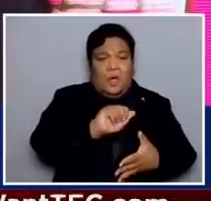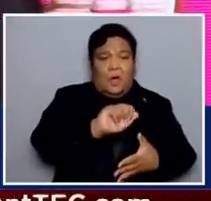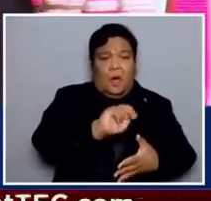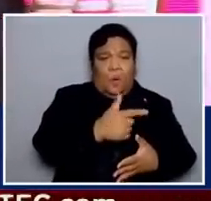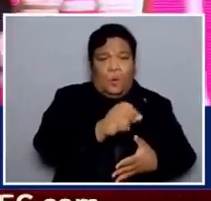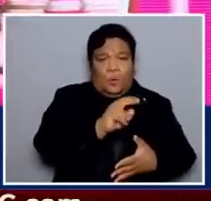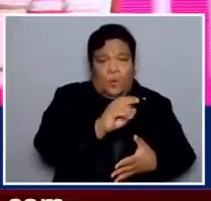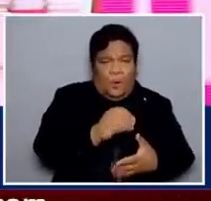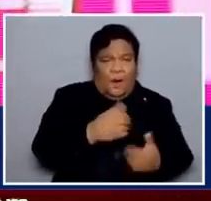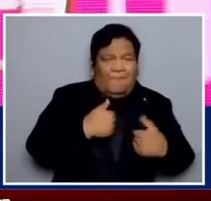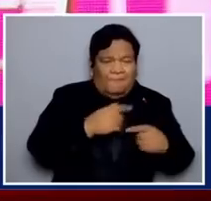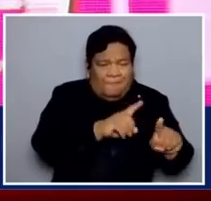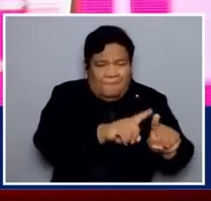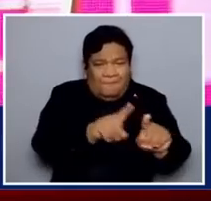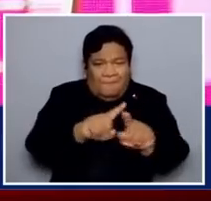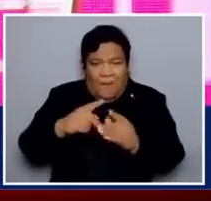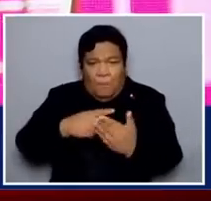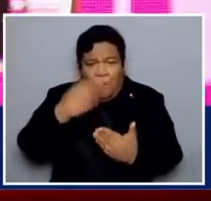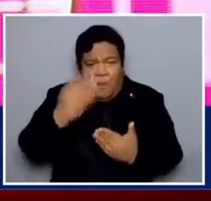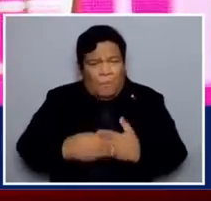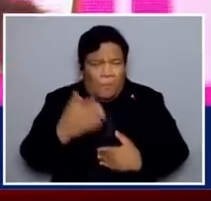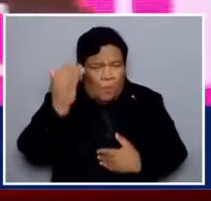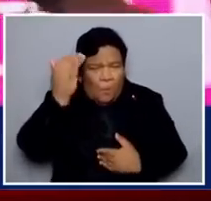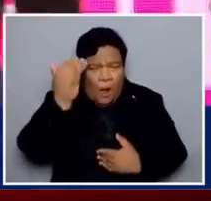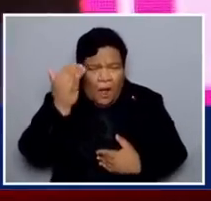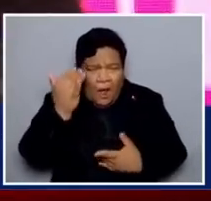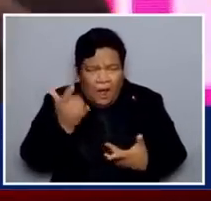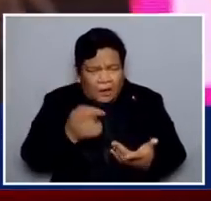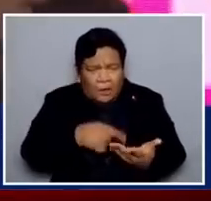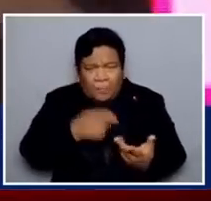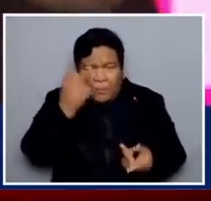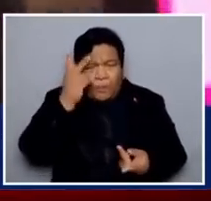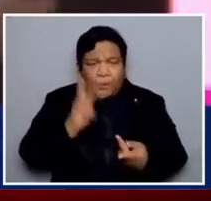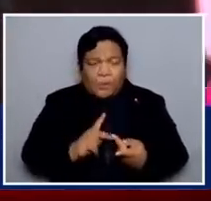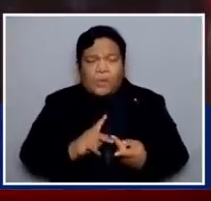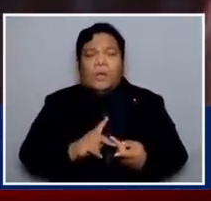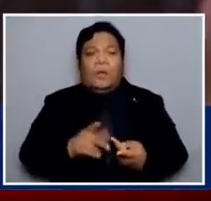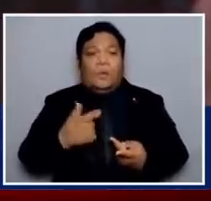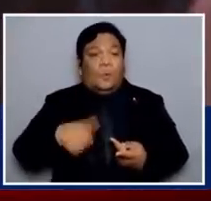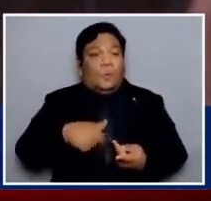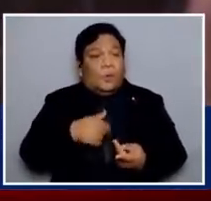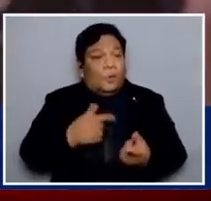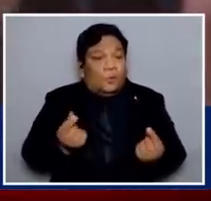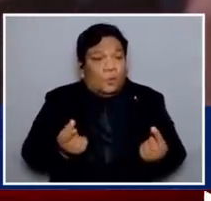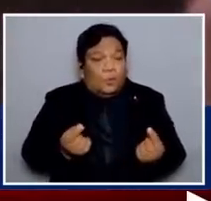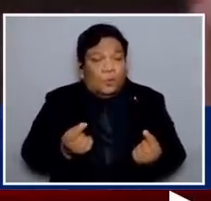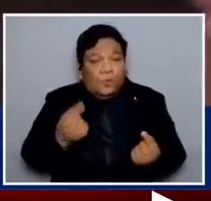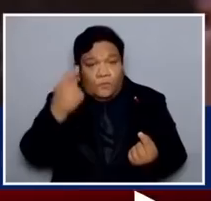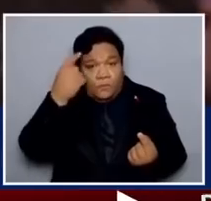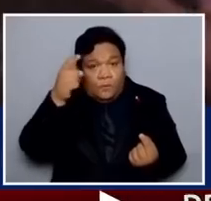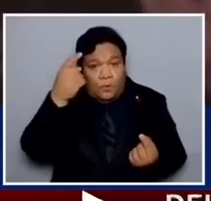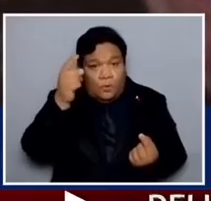bakit natin ito ginagawa? Ginagawa po natin to dahil ang pinakasadya po ng ating